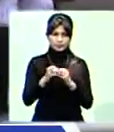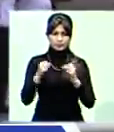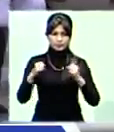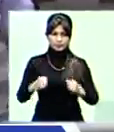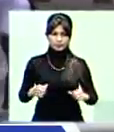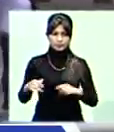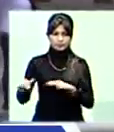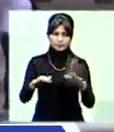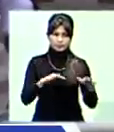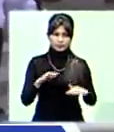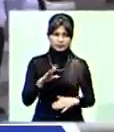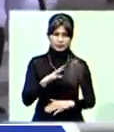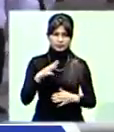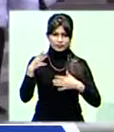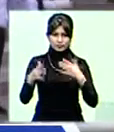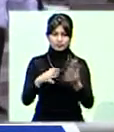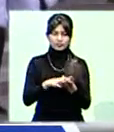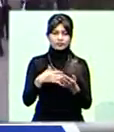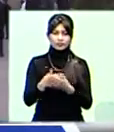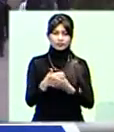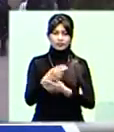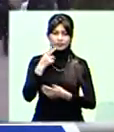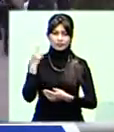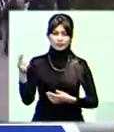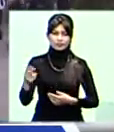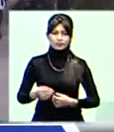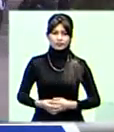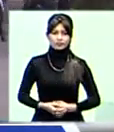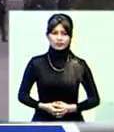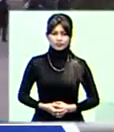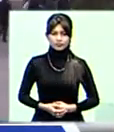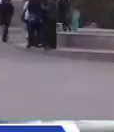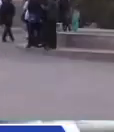пен бірліктің ұйытқысы болар еді, дейді олар. Эльмира Байназарова, Ерболат Дәулетәлі, Нұртай Ибрай, жаңалықтар қызметі.